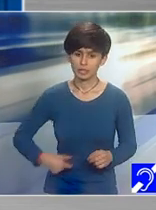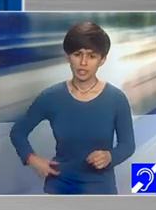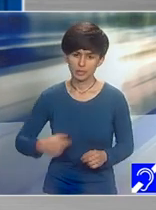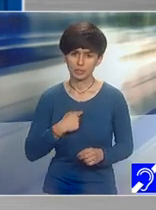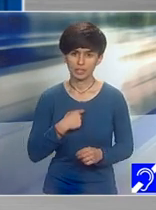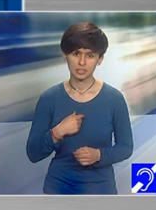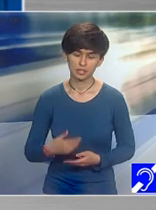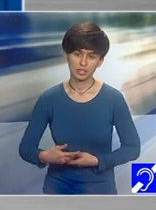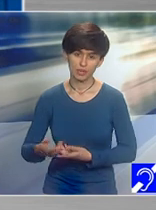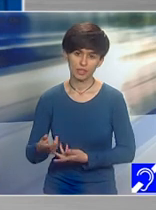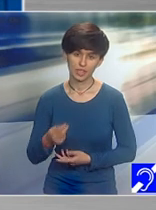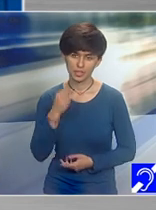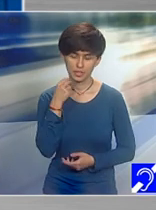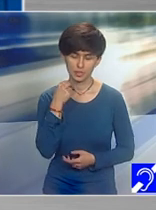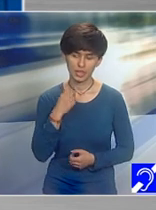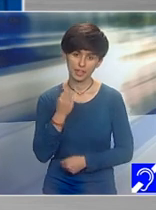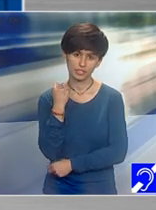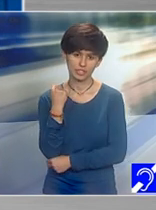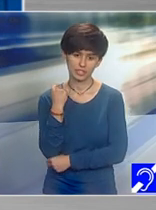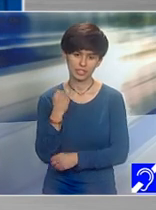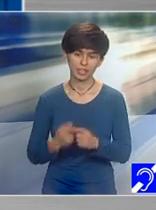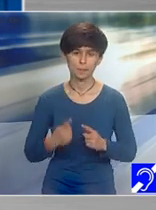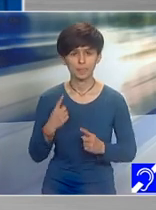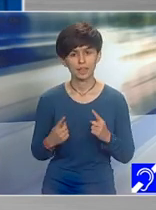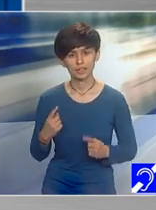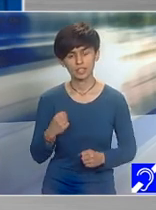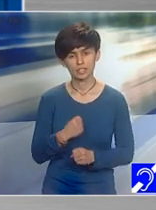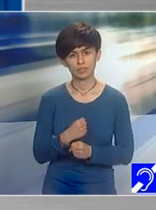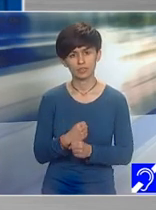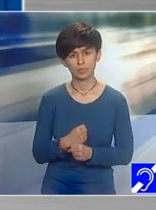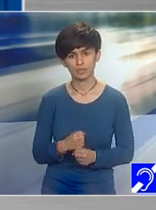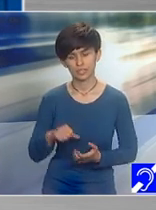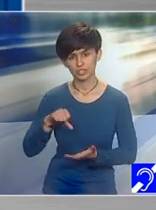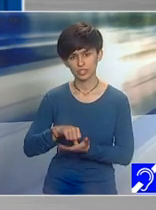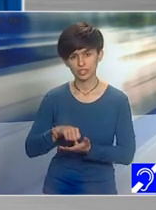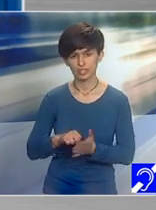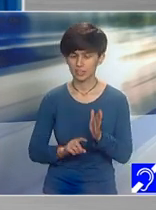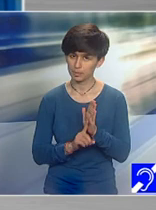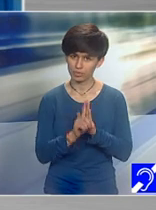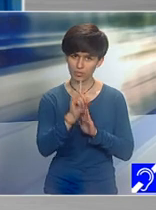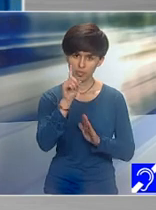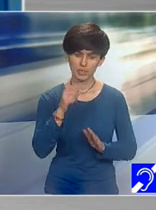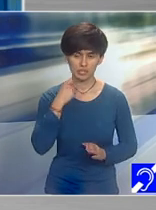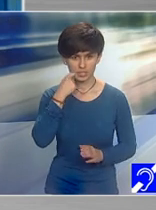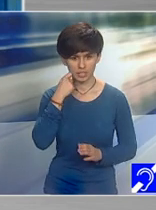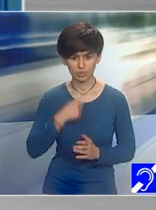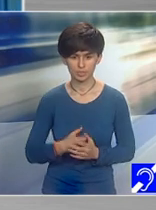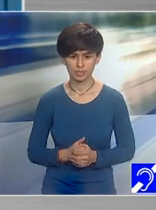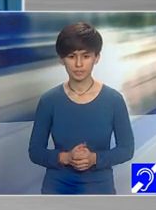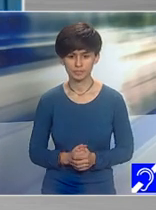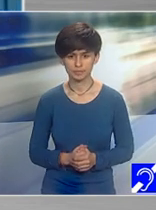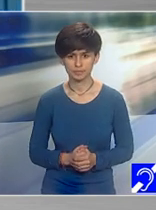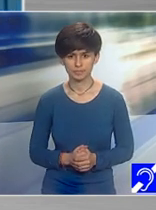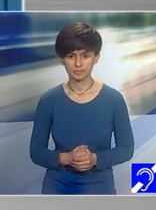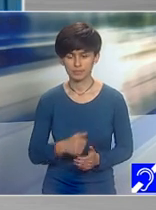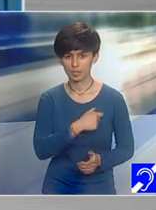cazare, atâta vreme cât noi o să creăm centre de performanță la Cluj-Napoca. Fără ajutorul altuiva, deocamdată să înceapă primăria, are suficienți